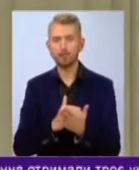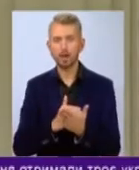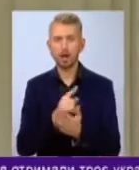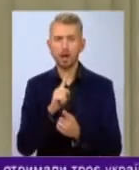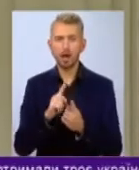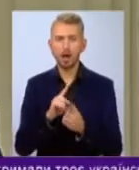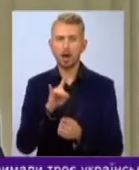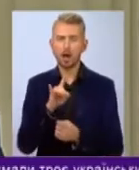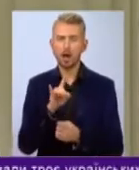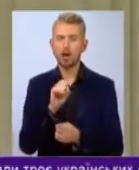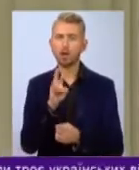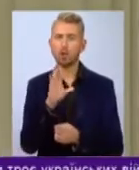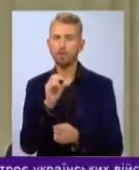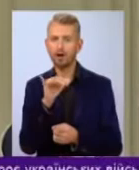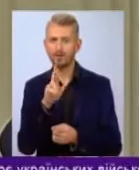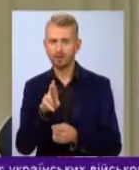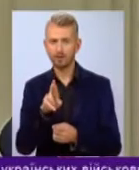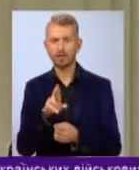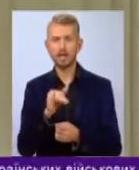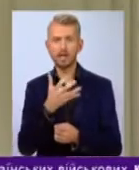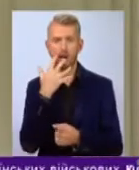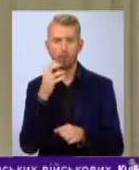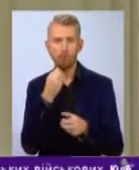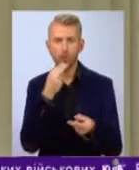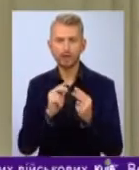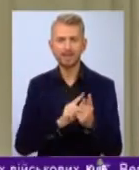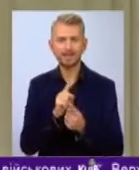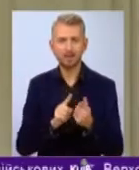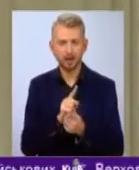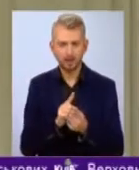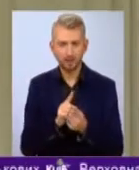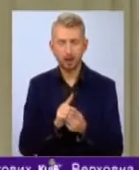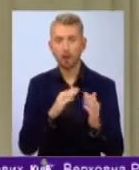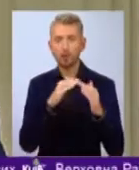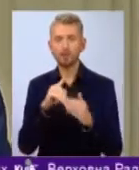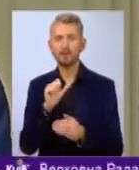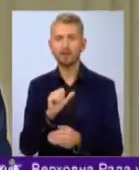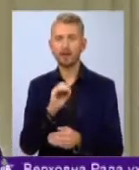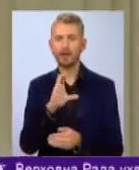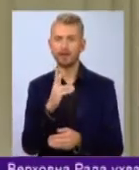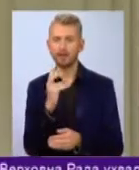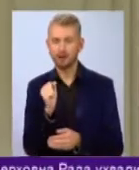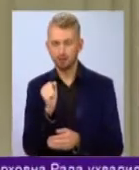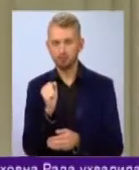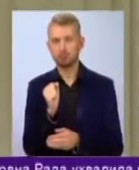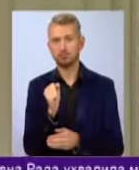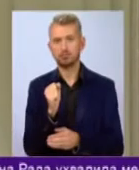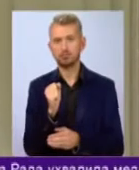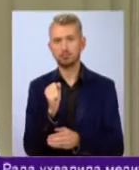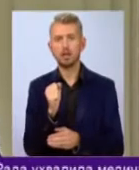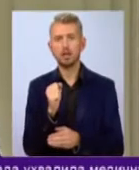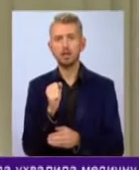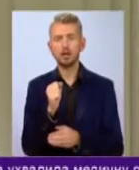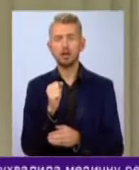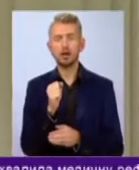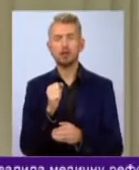реновації енерго і термомодернізації будівель за ЕСКО-контрактами. Київ також є